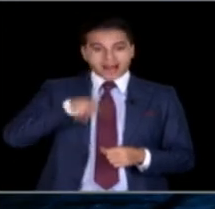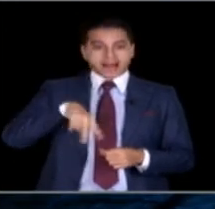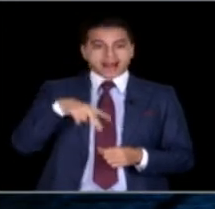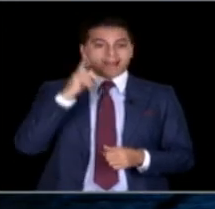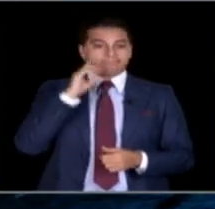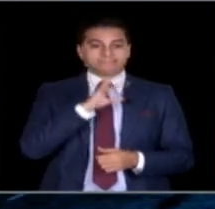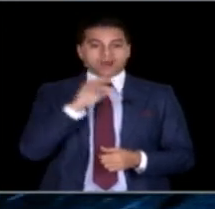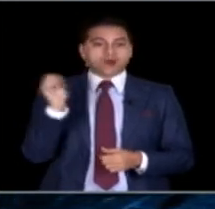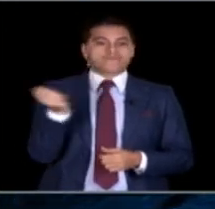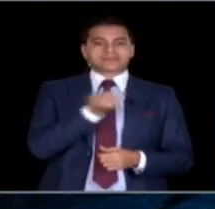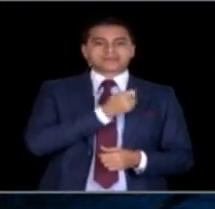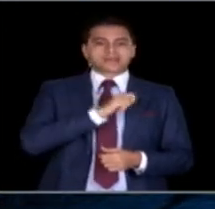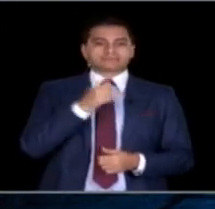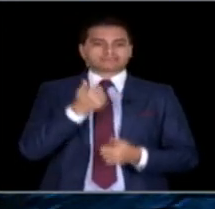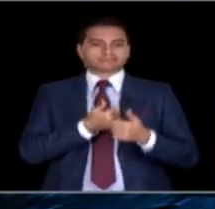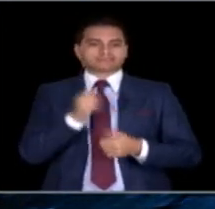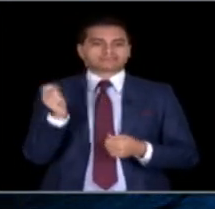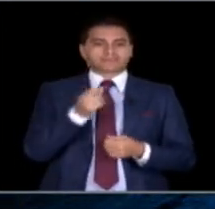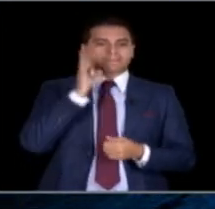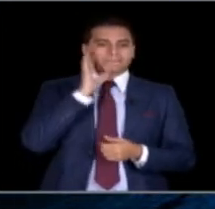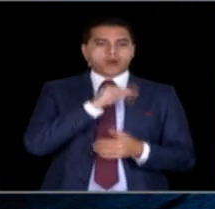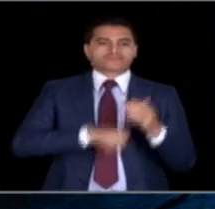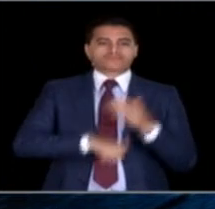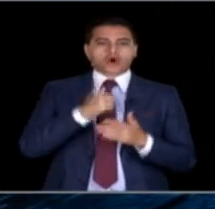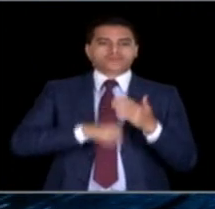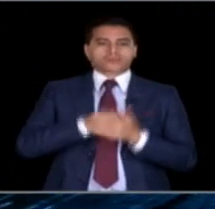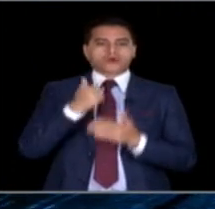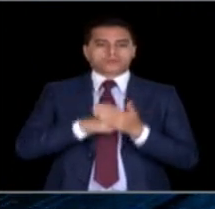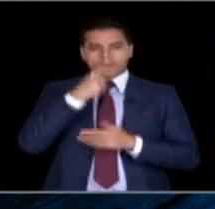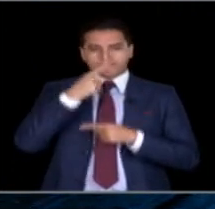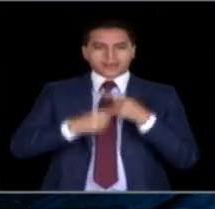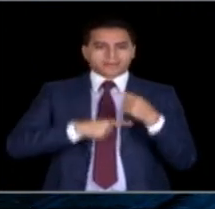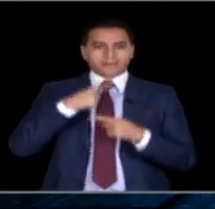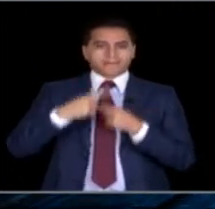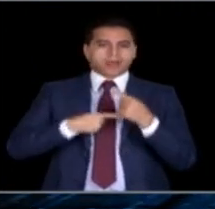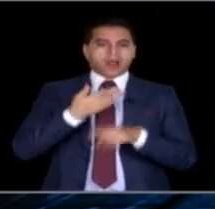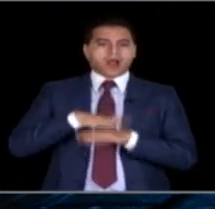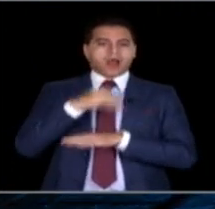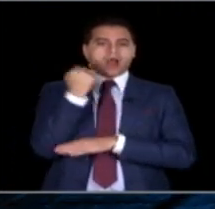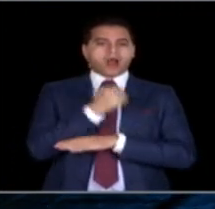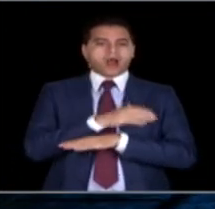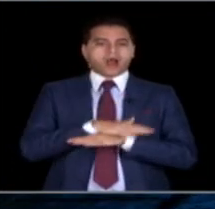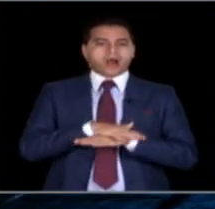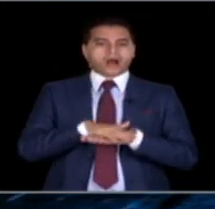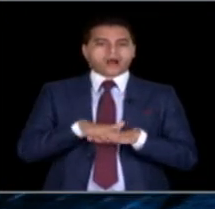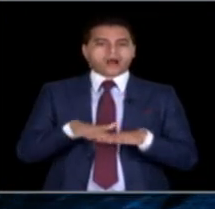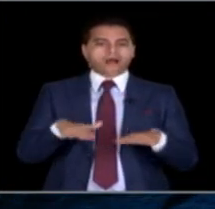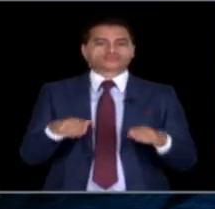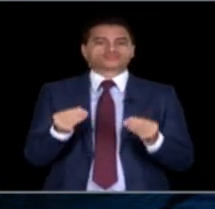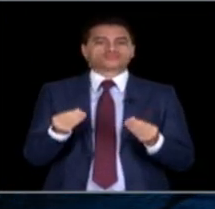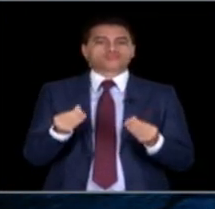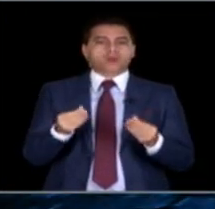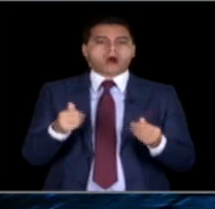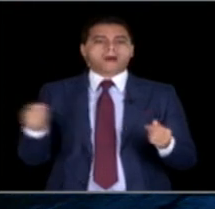من هو لاعب التنس صاحب أكبر عدد من الانتصارات المتتالية على